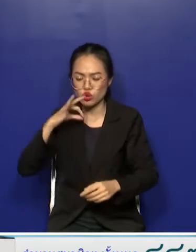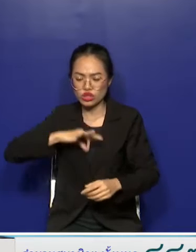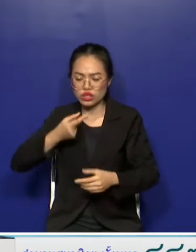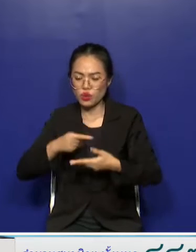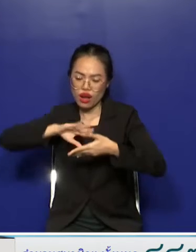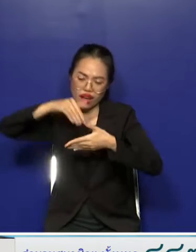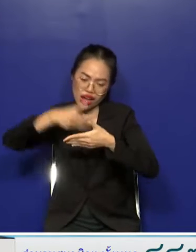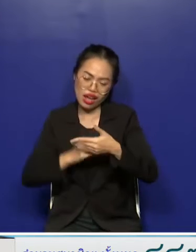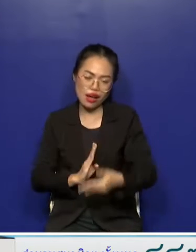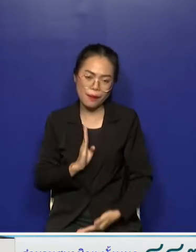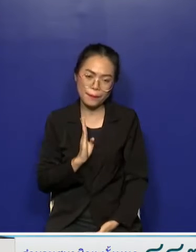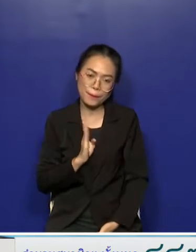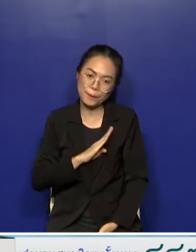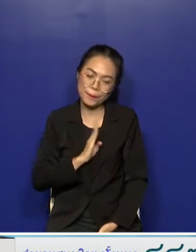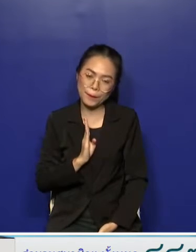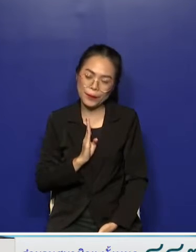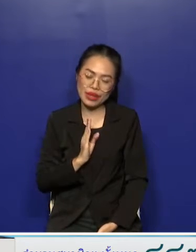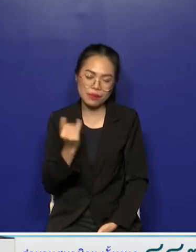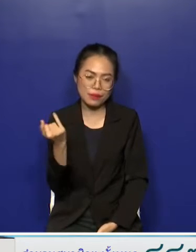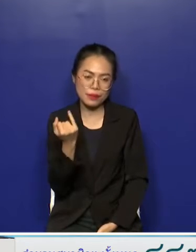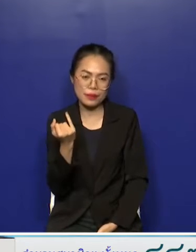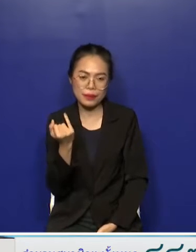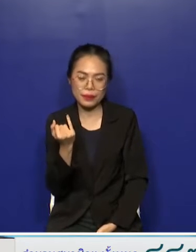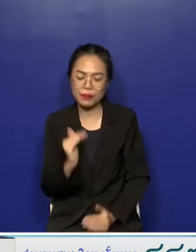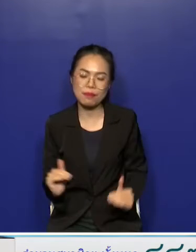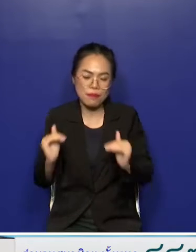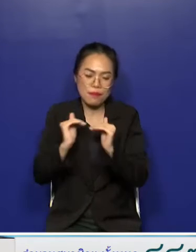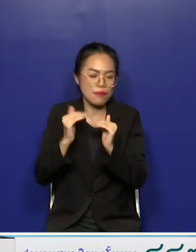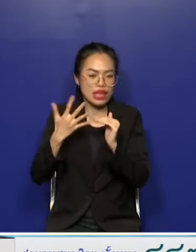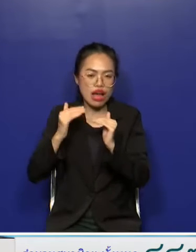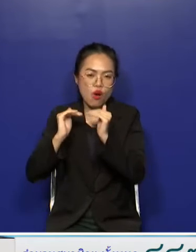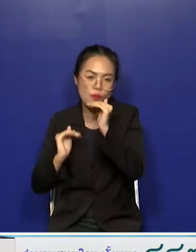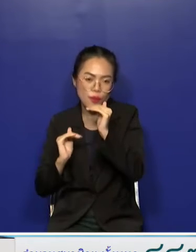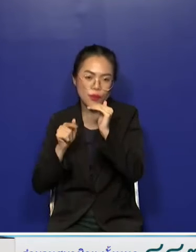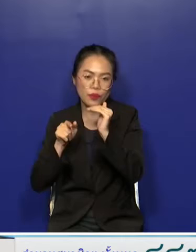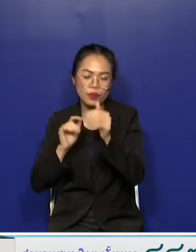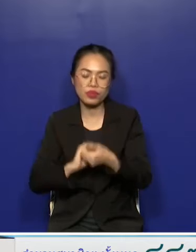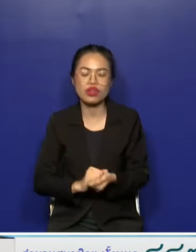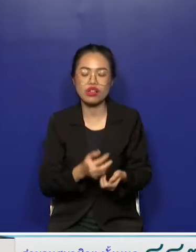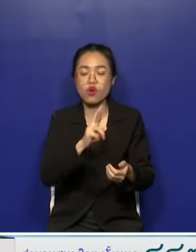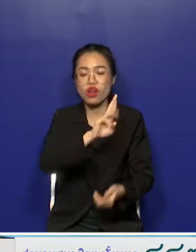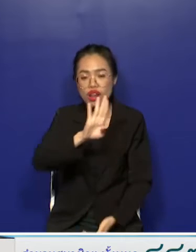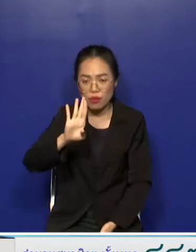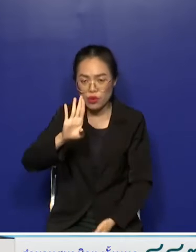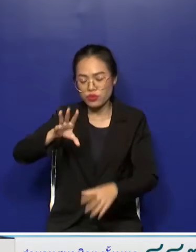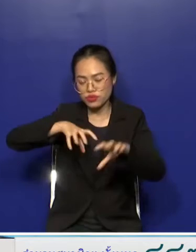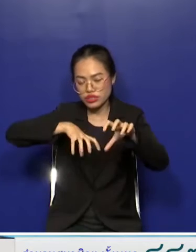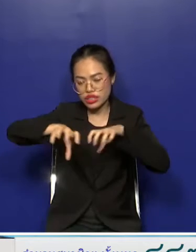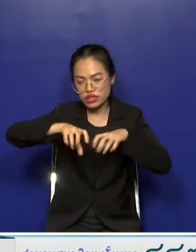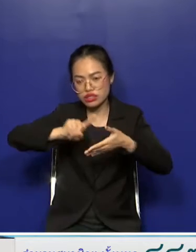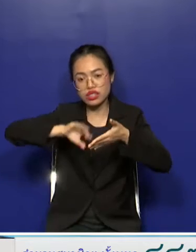คร ทพระทานด้เหตุผนักลาวนี้เองผมจงมาตงคำถามว่าระบบการบริหารการเลืตั้ง